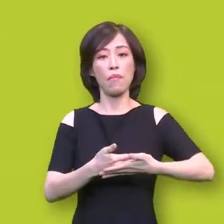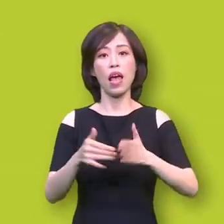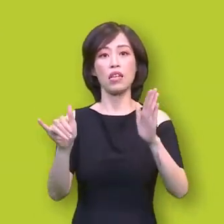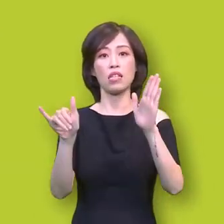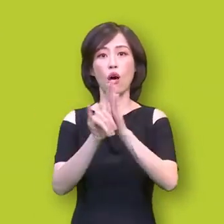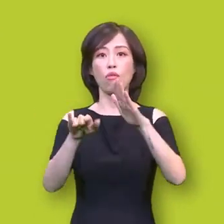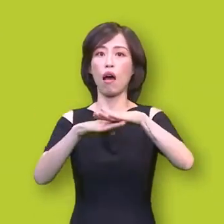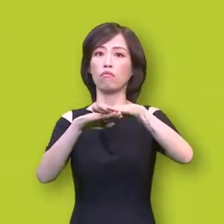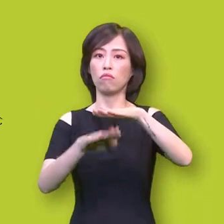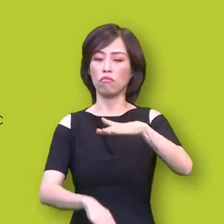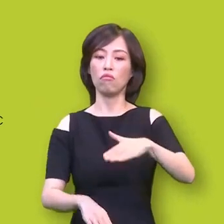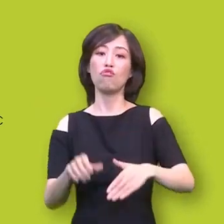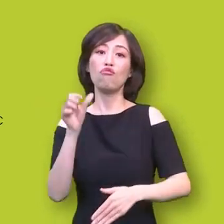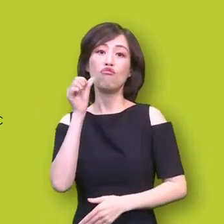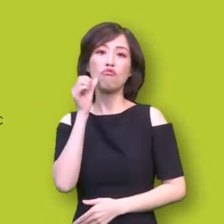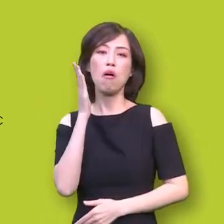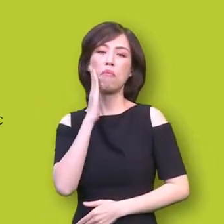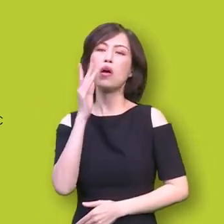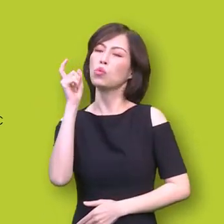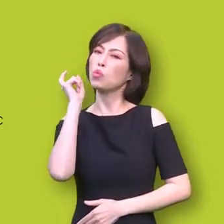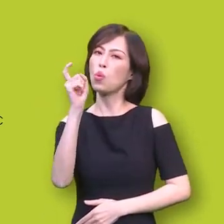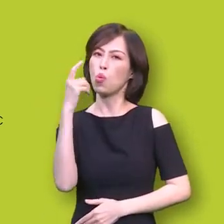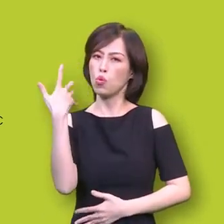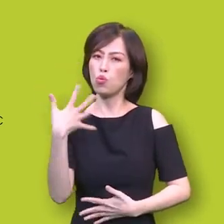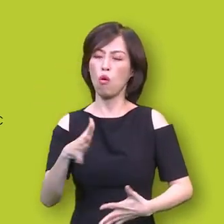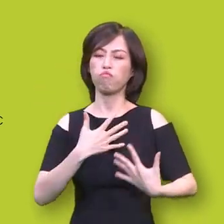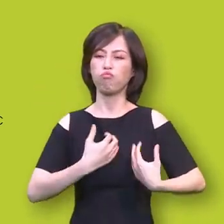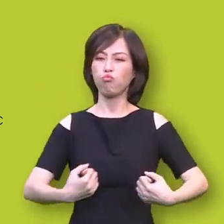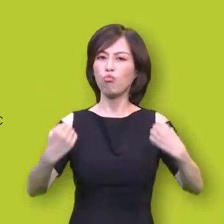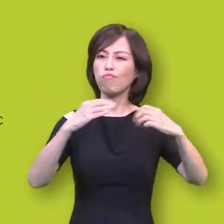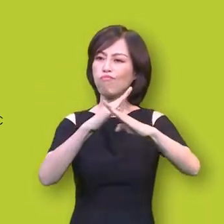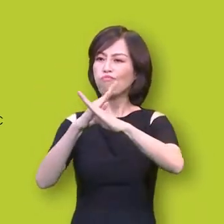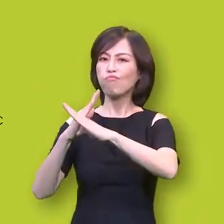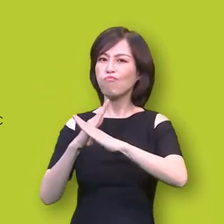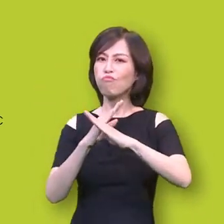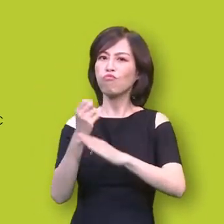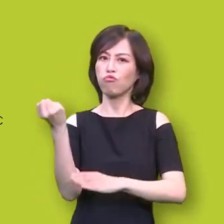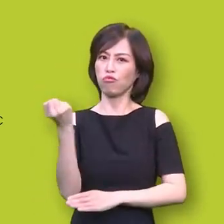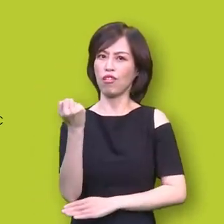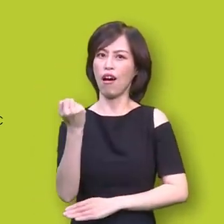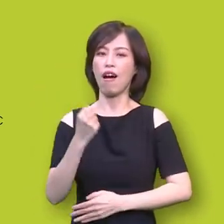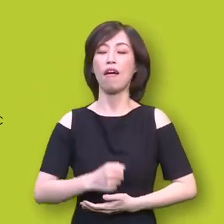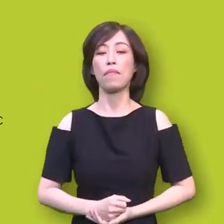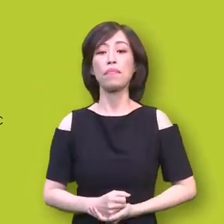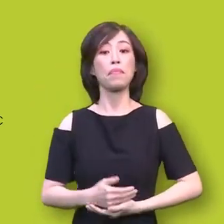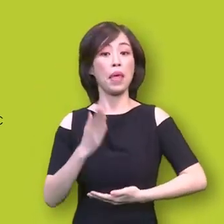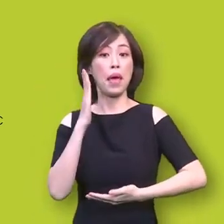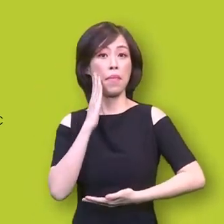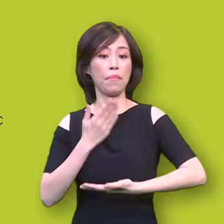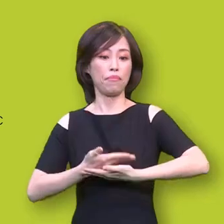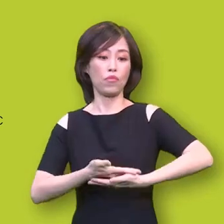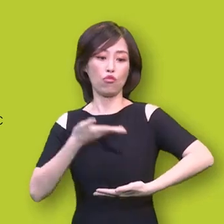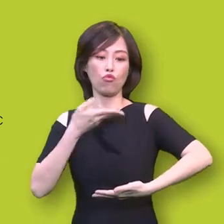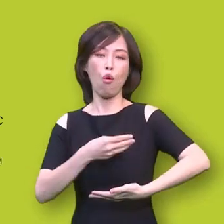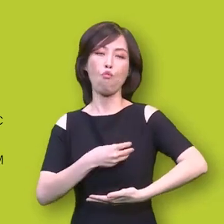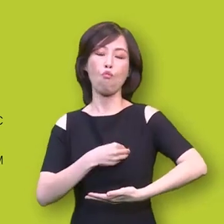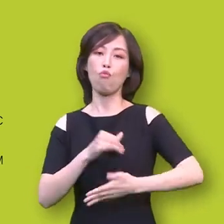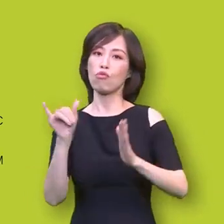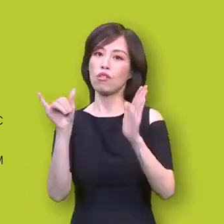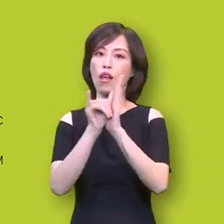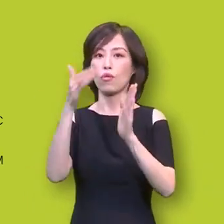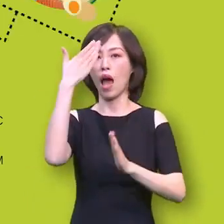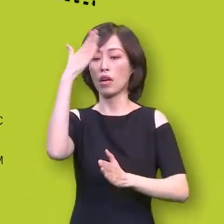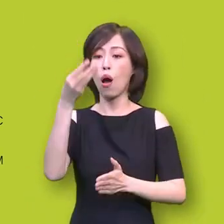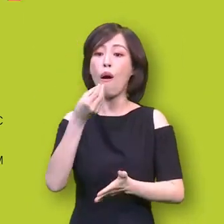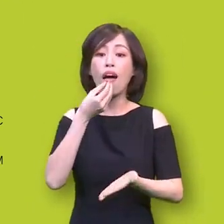6 tháng, sữa mẹ cung cấp đủ chất dinh dưỡng và có nhiều kháng thể, giúp tăng sức đề kháng cho trẻ. Trẻ cần bú sữa mẹ hoàn toàn trong 6 tháng